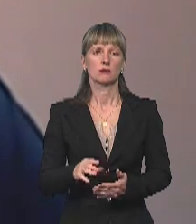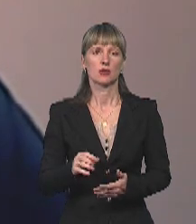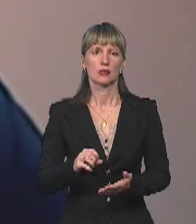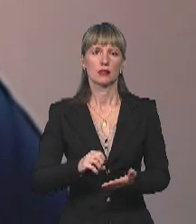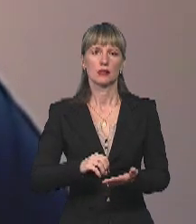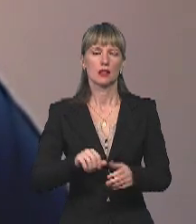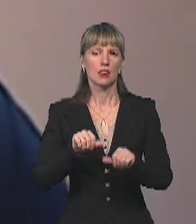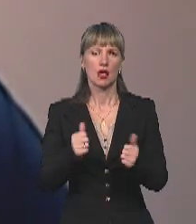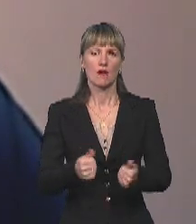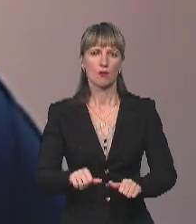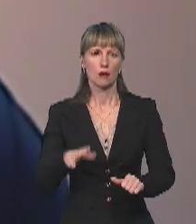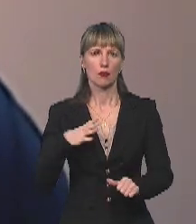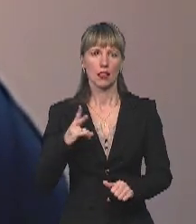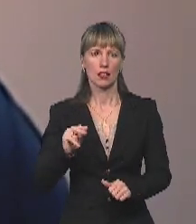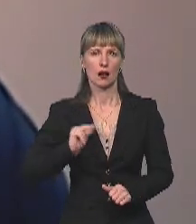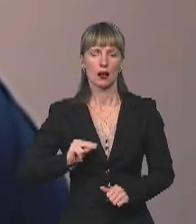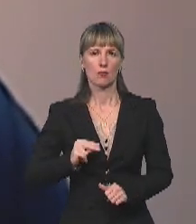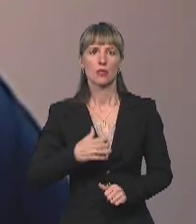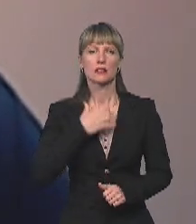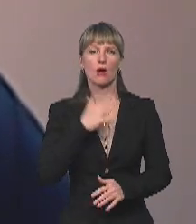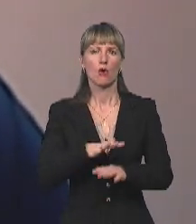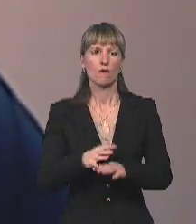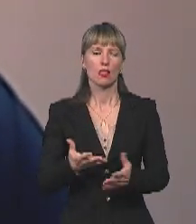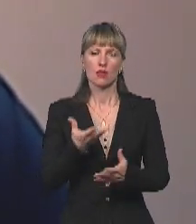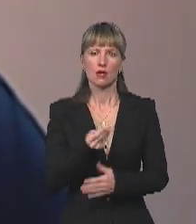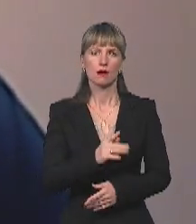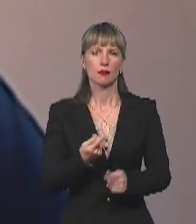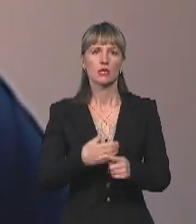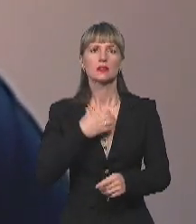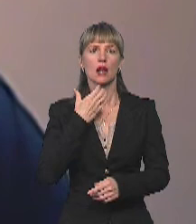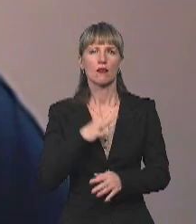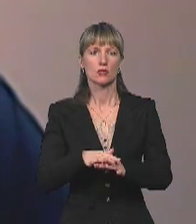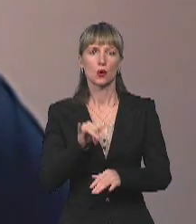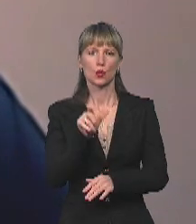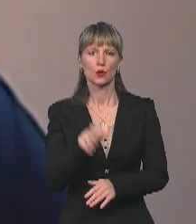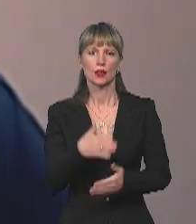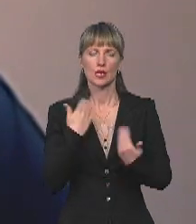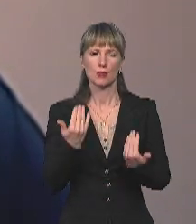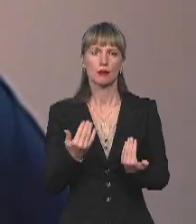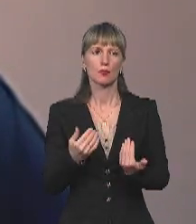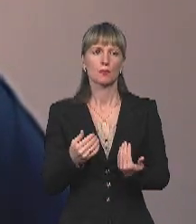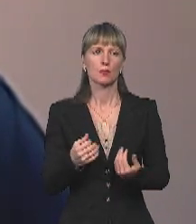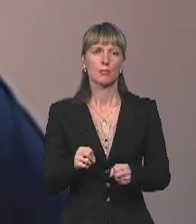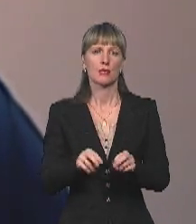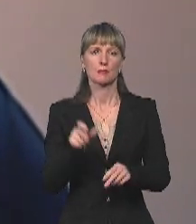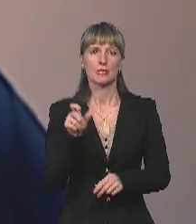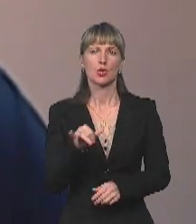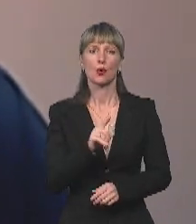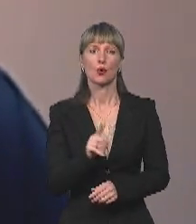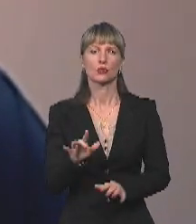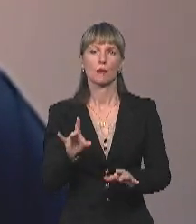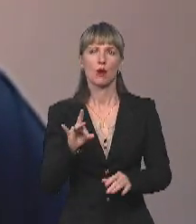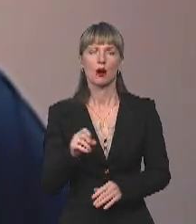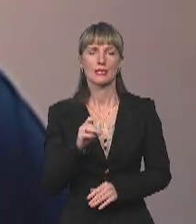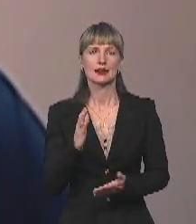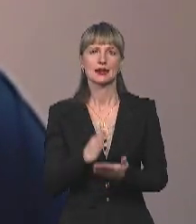Внески страхові не сплачувались, тобто страхового стажу в людини немає. Ну, тобто, то спеціаліст в кожному разі там